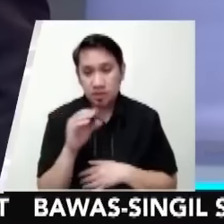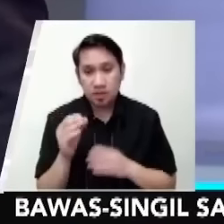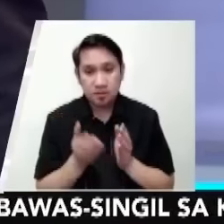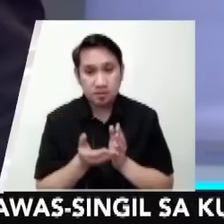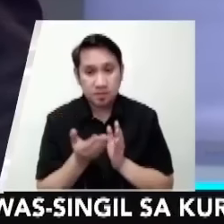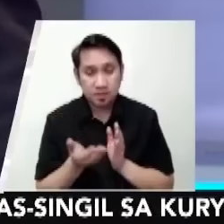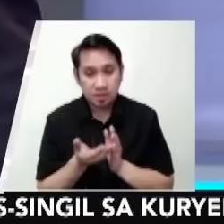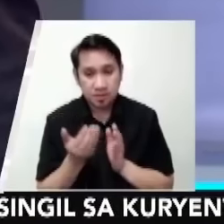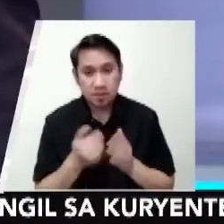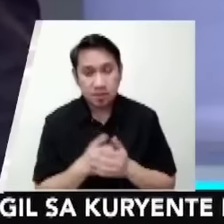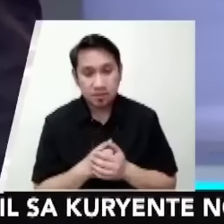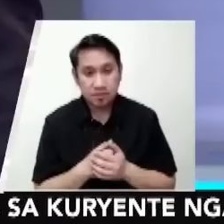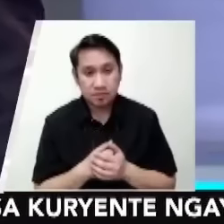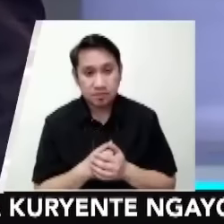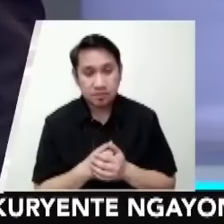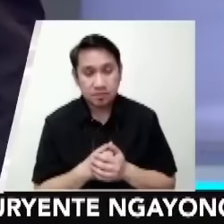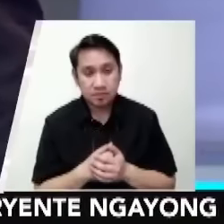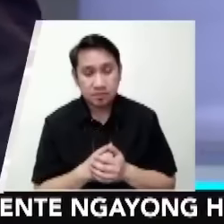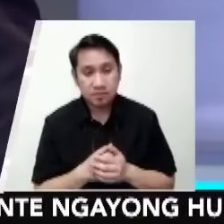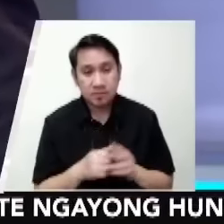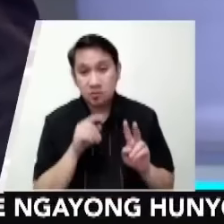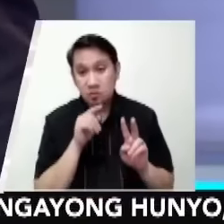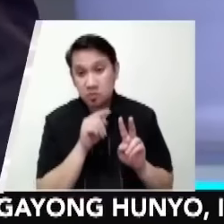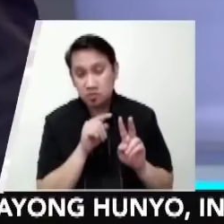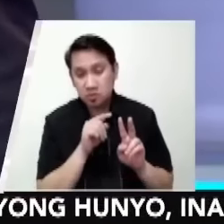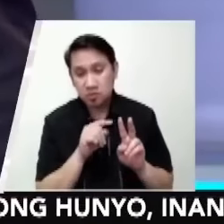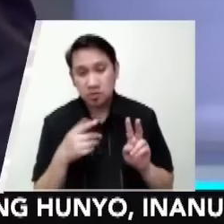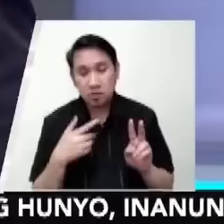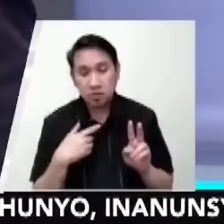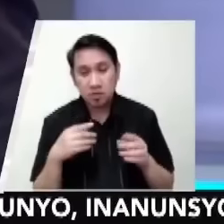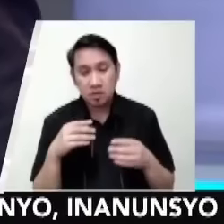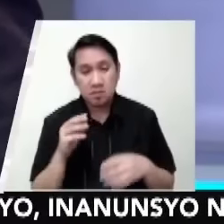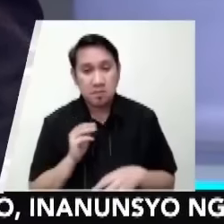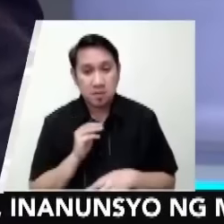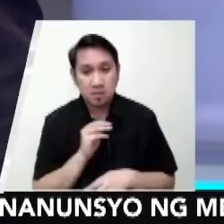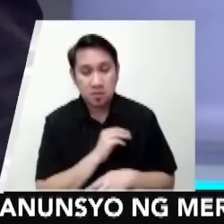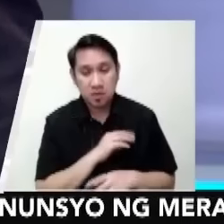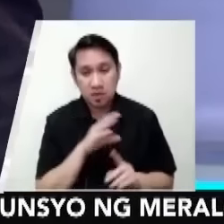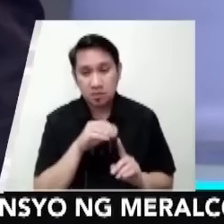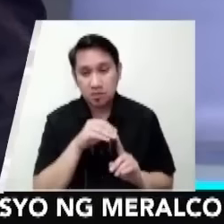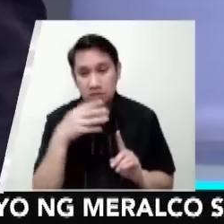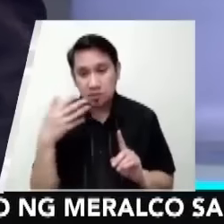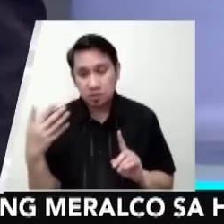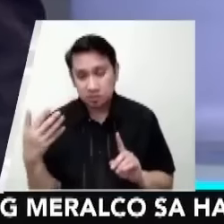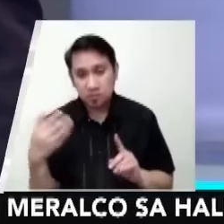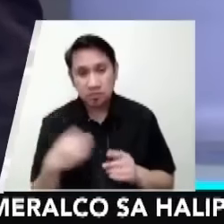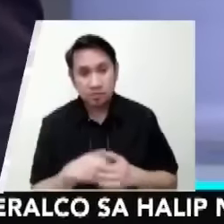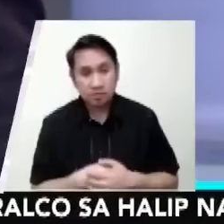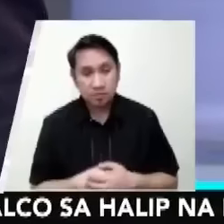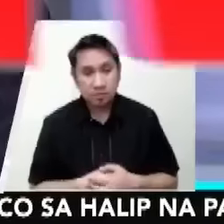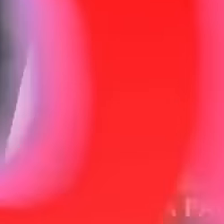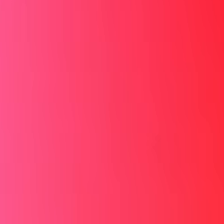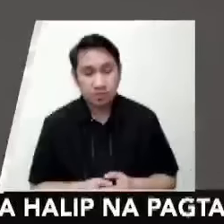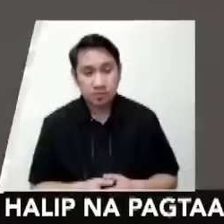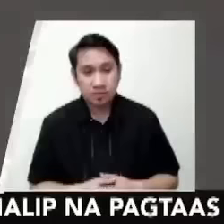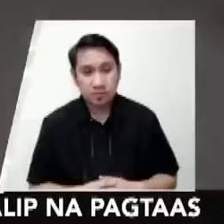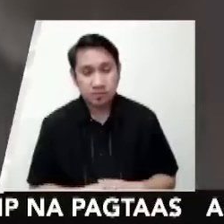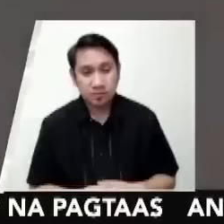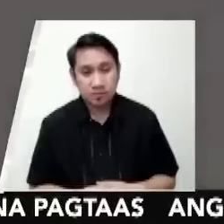biktima umano ng isa, miyembro ng LGBTQ community. Tunghayan sa aking eksklusibong pagtutok.